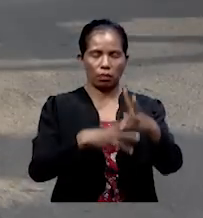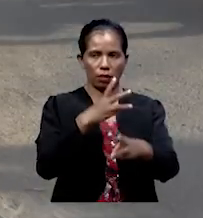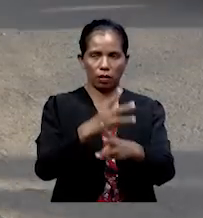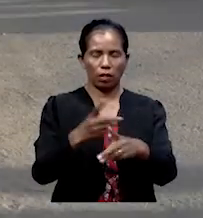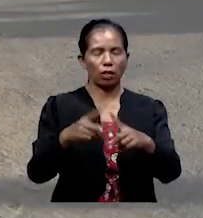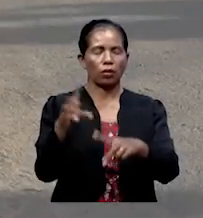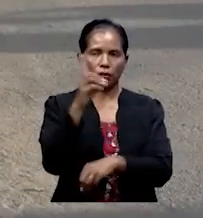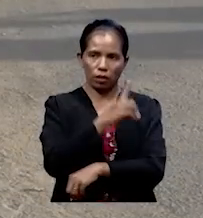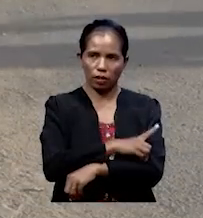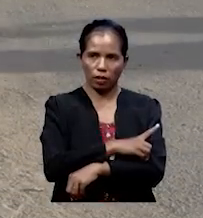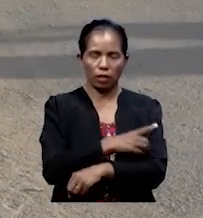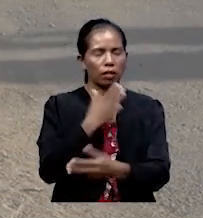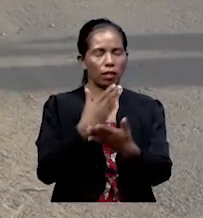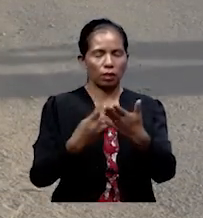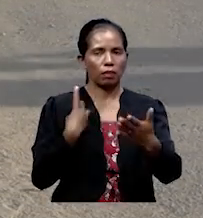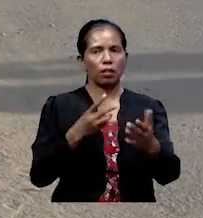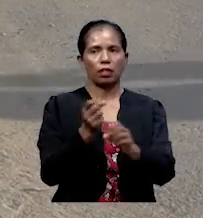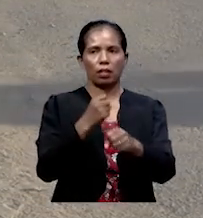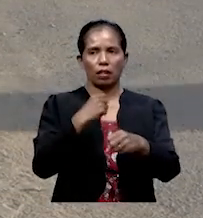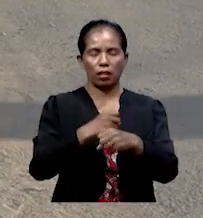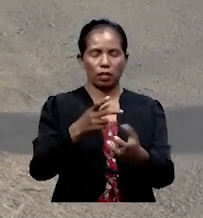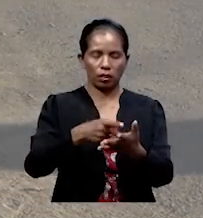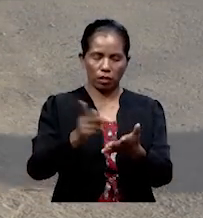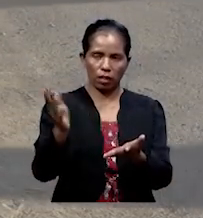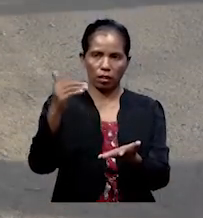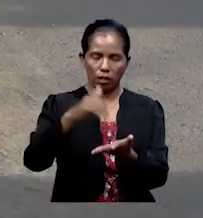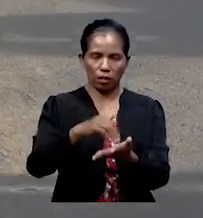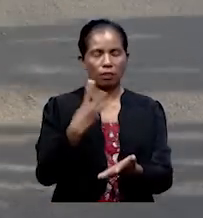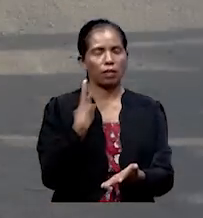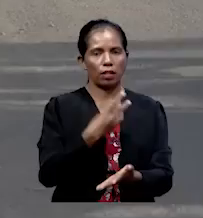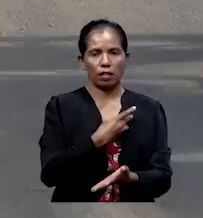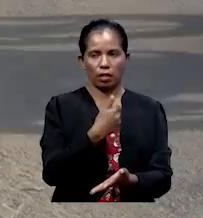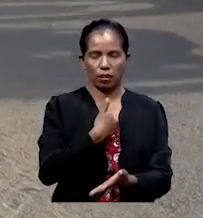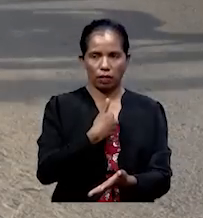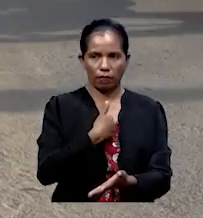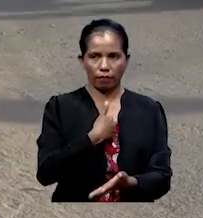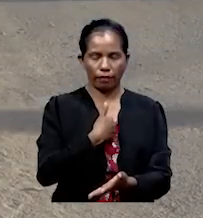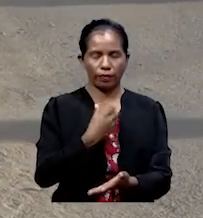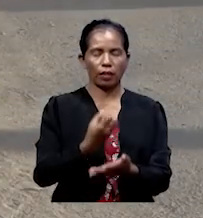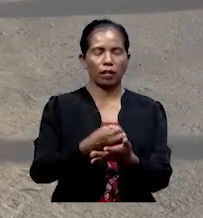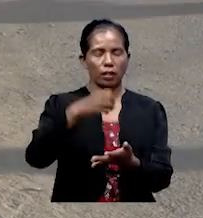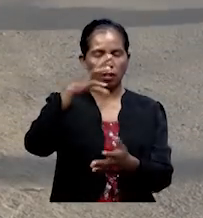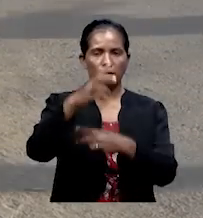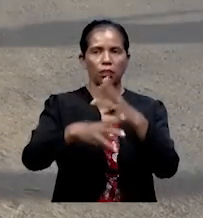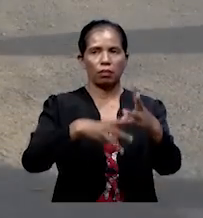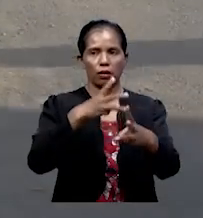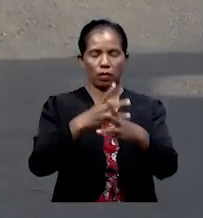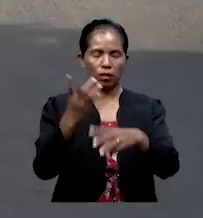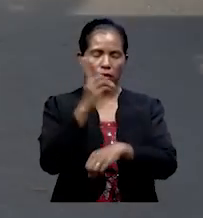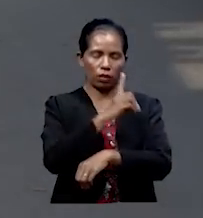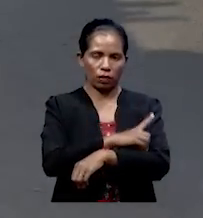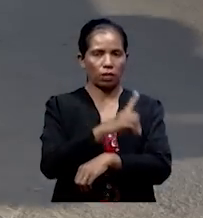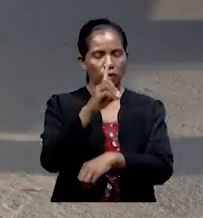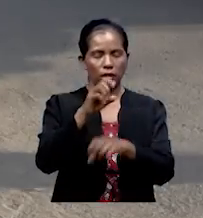lorong ida, dia tomak nebe ita halo, sesini sila fali, bai ita ide ida. Riko soine, mundu niang, nolorong ida, sena